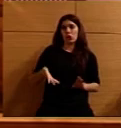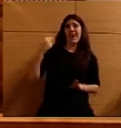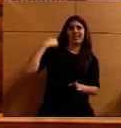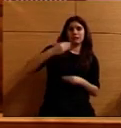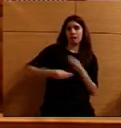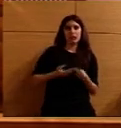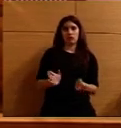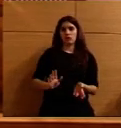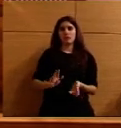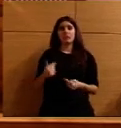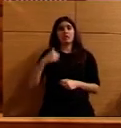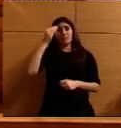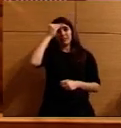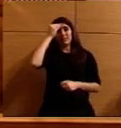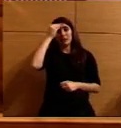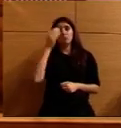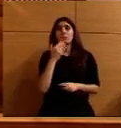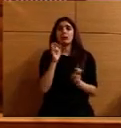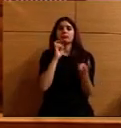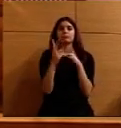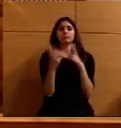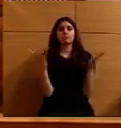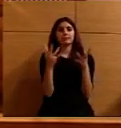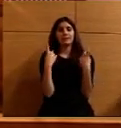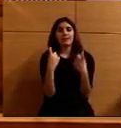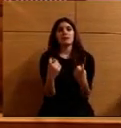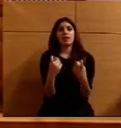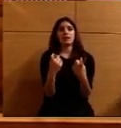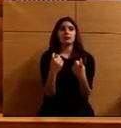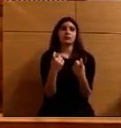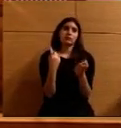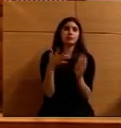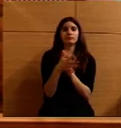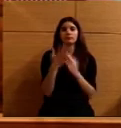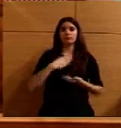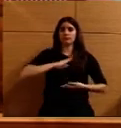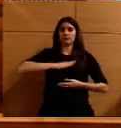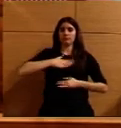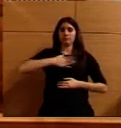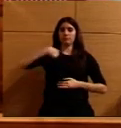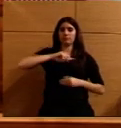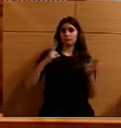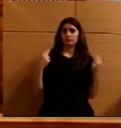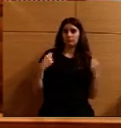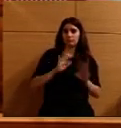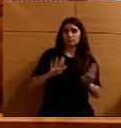perquè també pensem que el tema de donar resposta a les necessitats no és simplement una competència ni